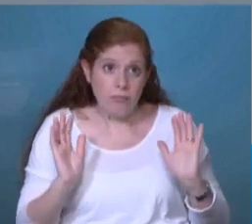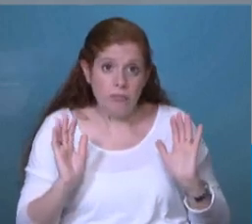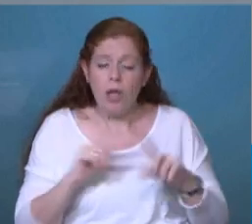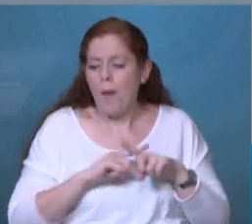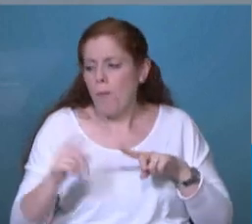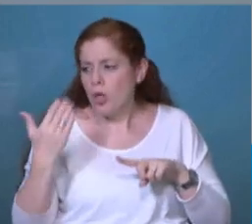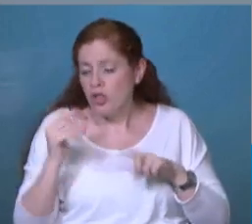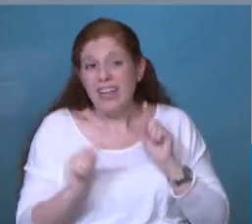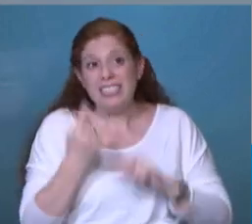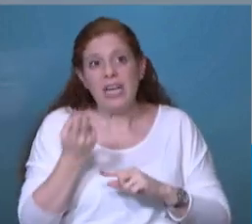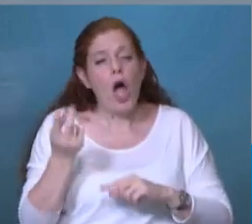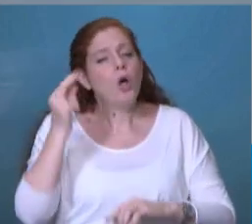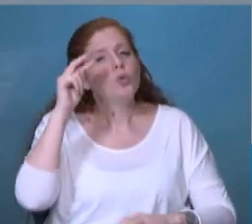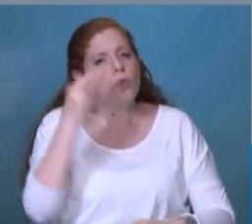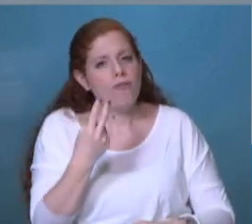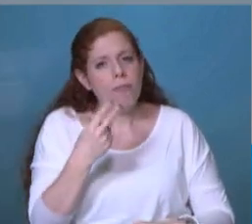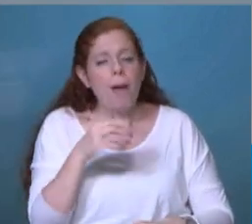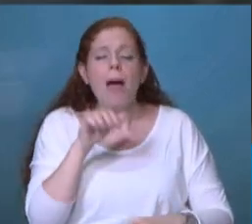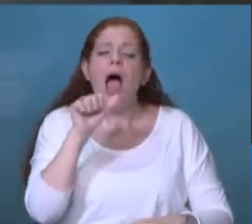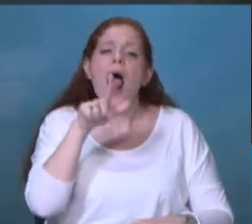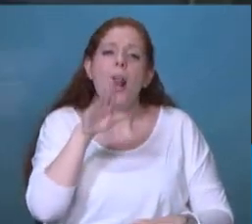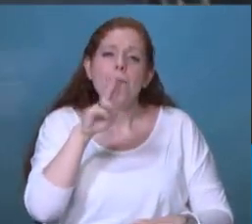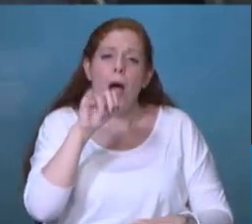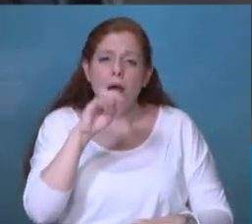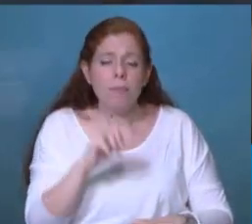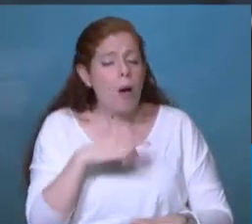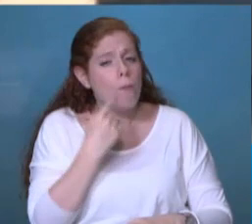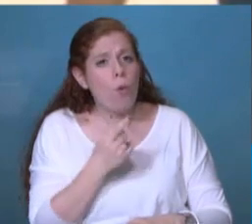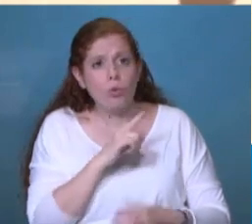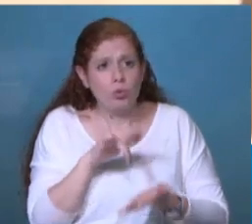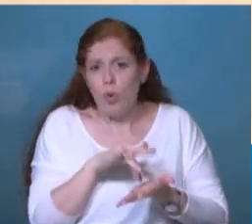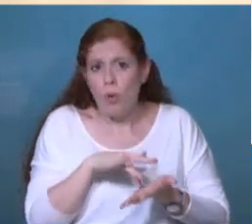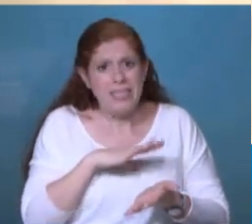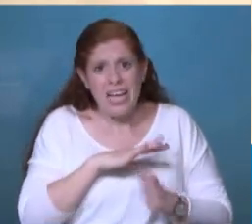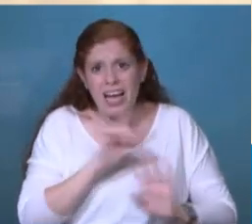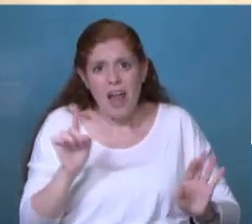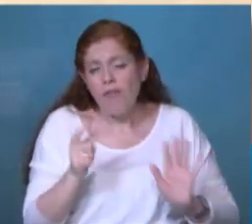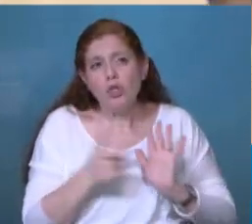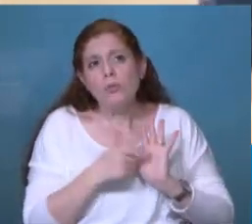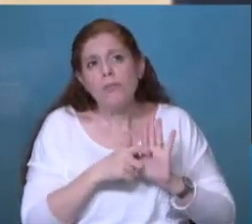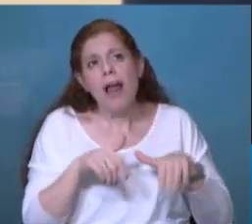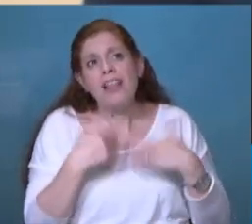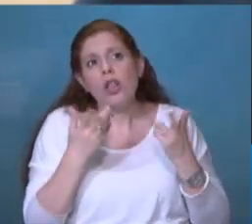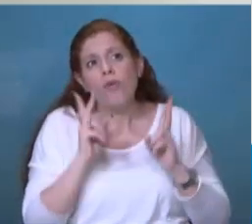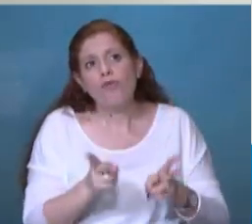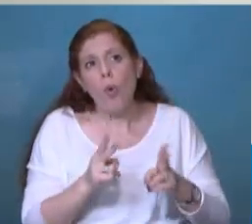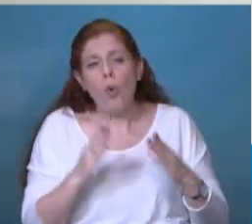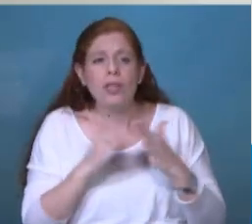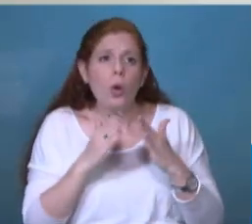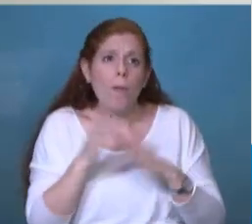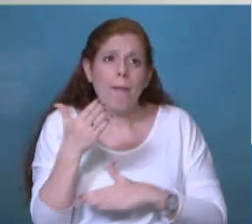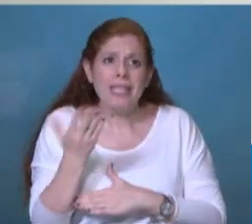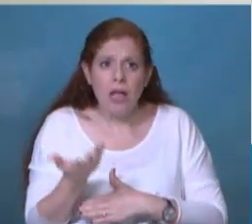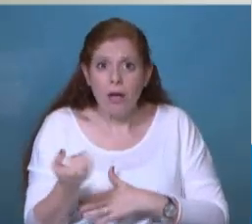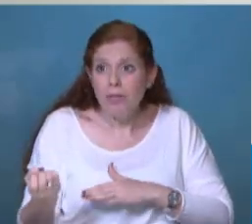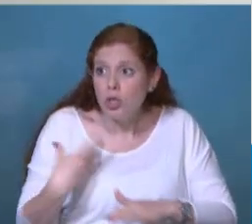שעבר זה קרה פעם נוספת. האלבנים טענו כי המתאבק האיראני כלל לא מצוי בסכנה, ואין שום סיבה לתת לו אפשרות להתיישב במדינה. If you send me